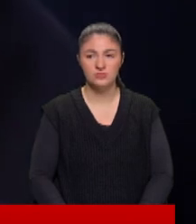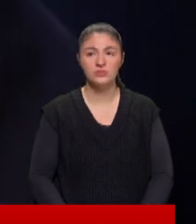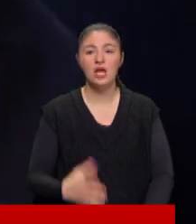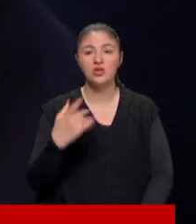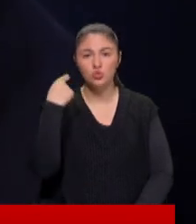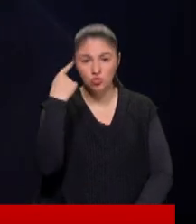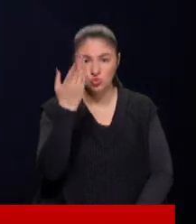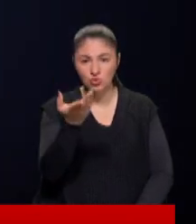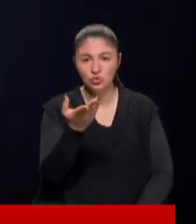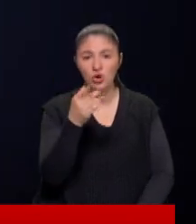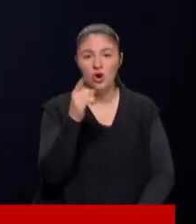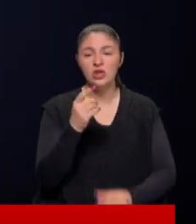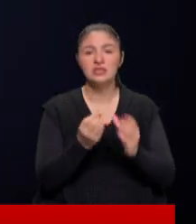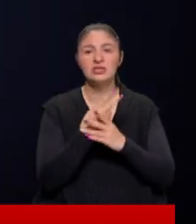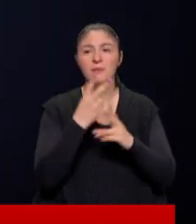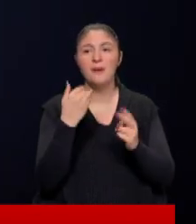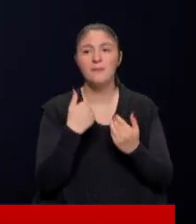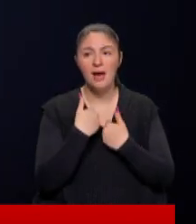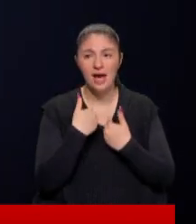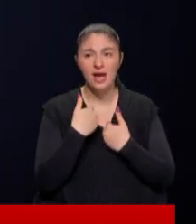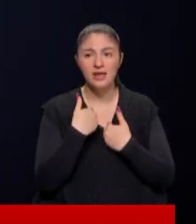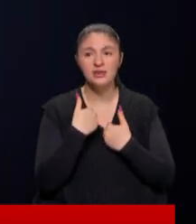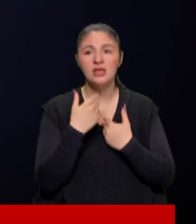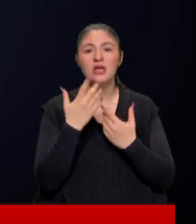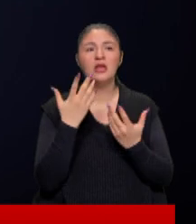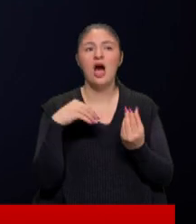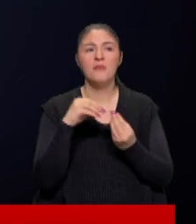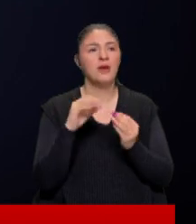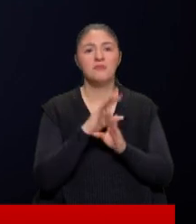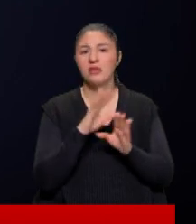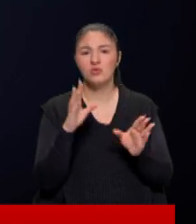Yani düşünün, o sabah ben mübalağasız